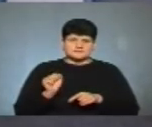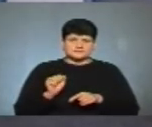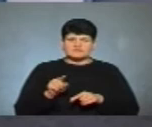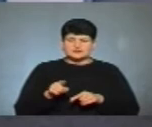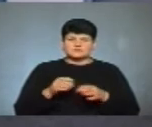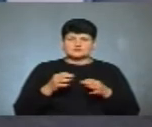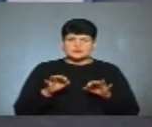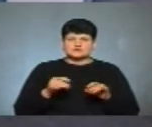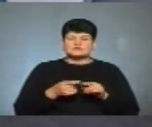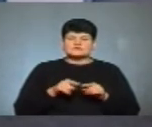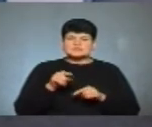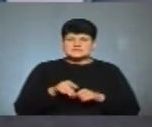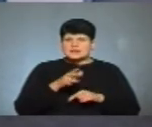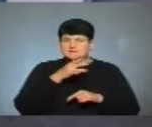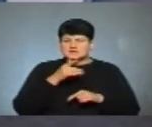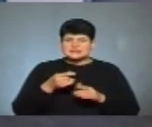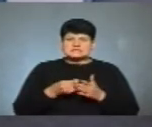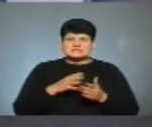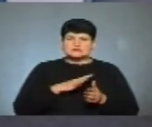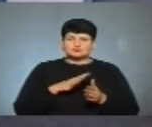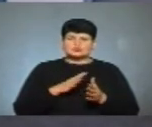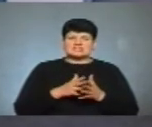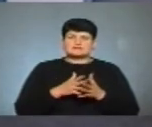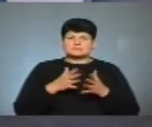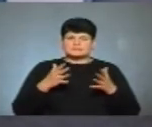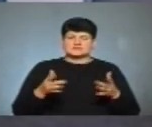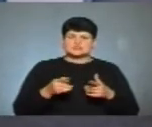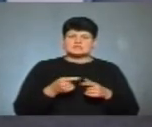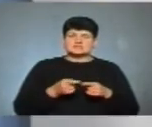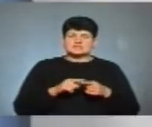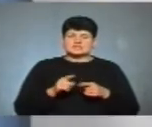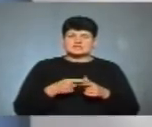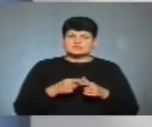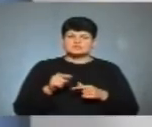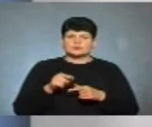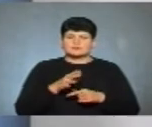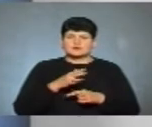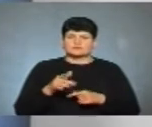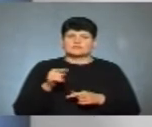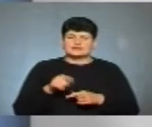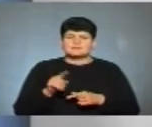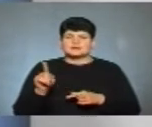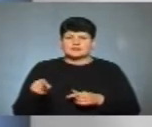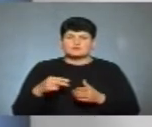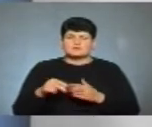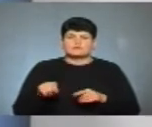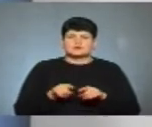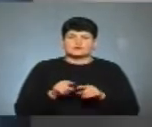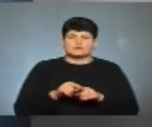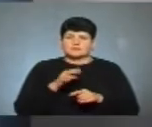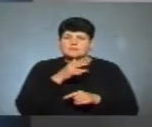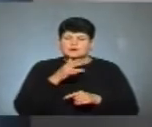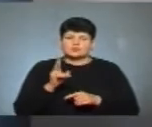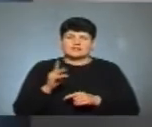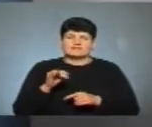допускаєте ви, що в цей період ціни були вищі, ніж в інший період? Ну, бачите, там і там купувалися в один той самий квітень місяць. І тому сказати,